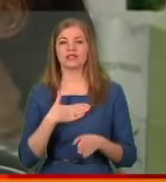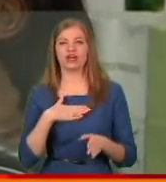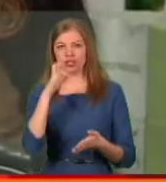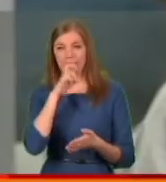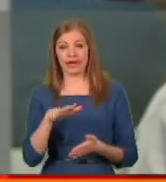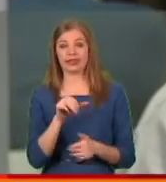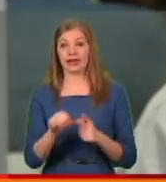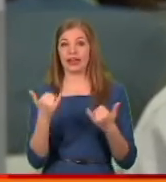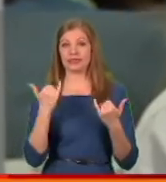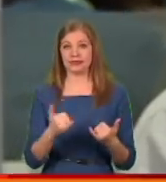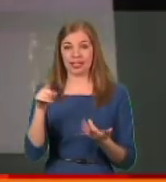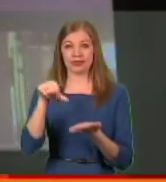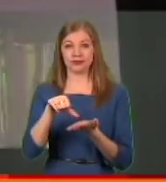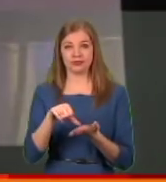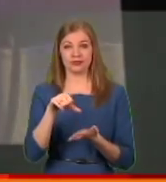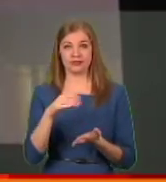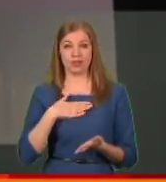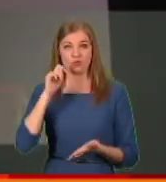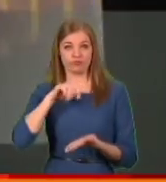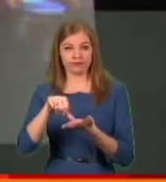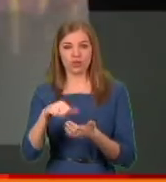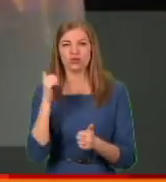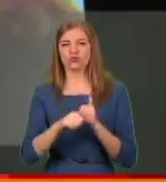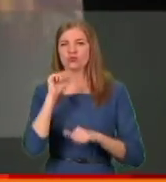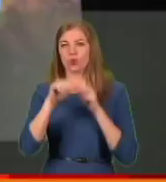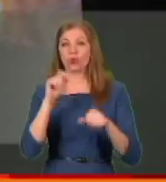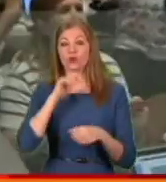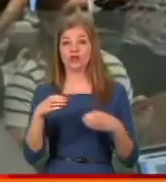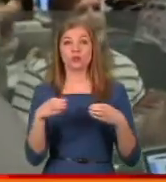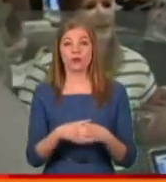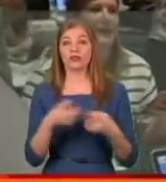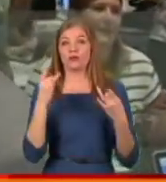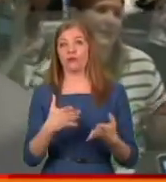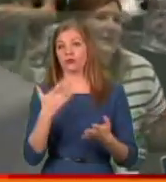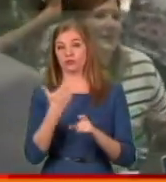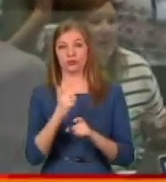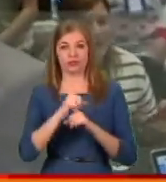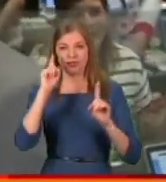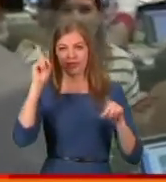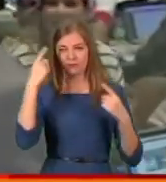І от якраз зараз на сцені Меловін, я вам скажу, щороку українська команда, вона просто є неймовірною.